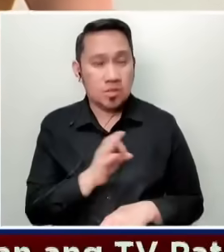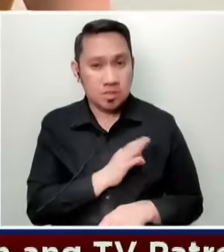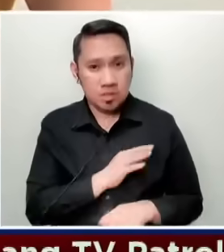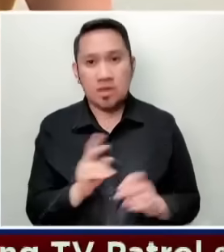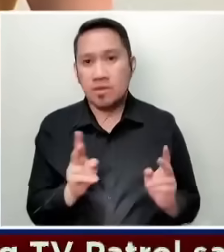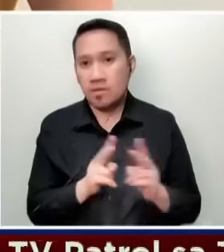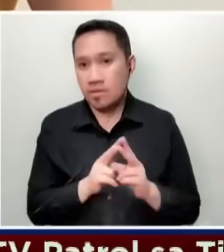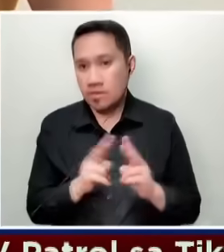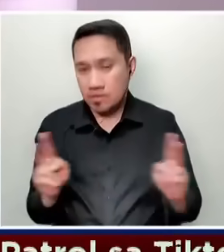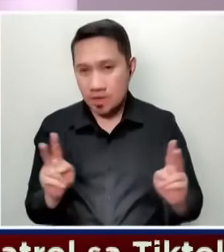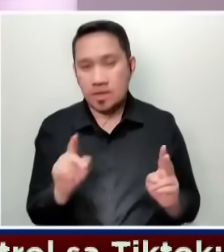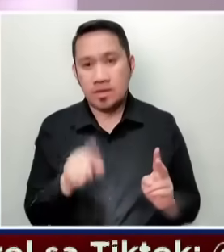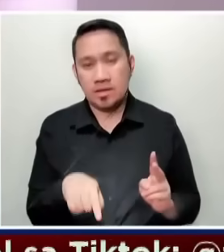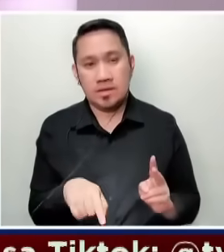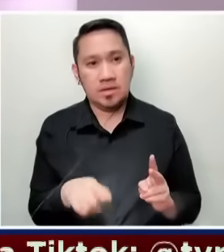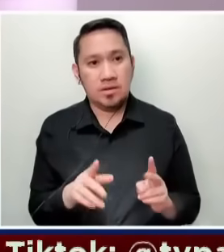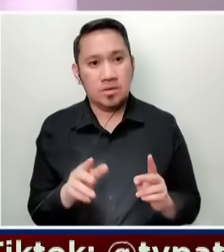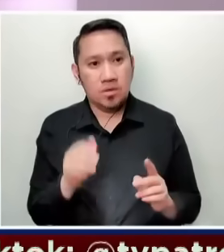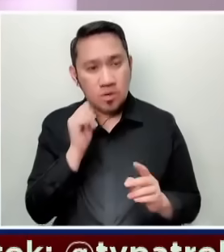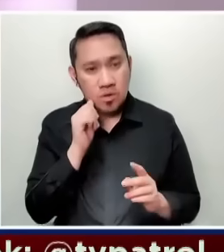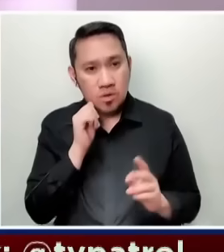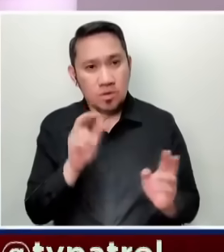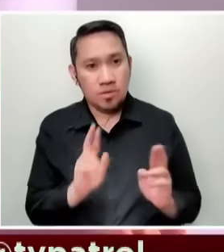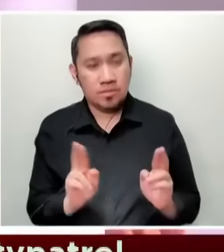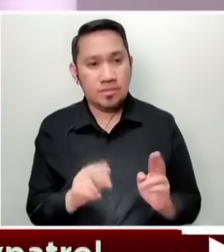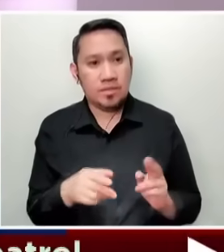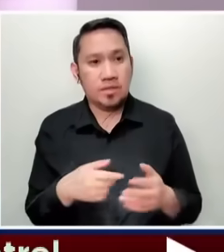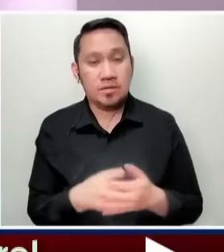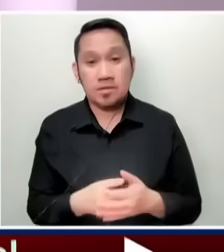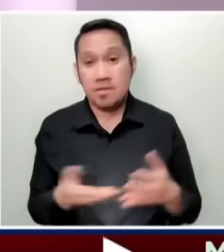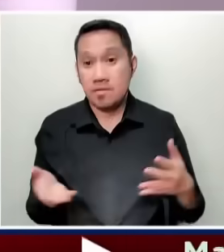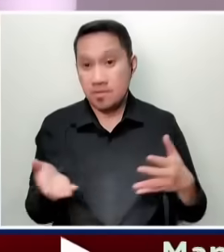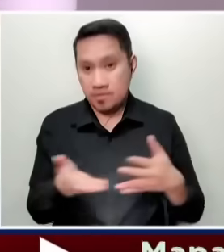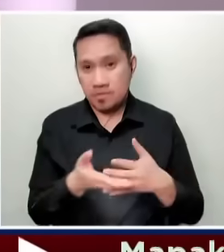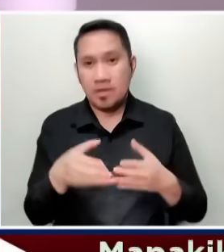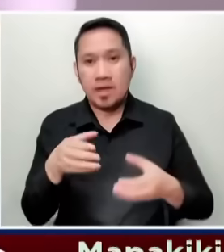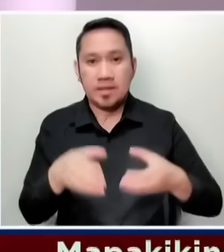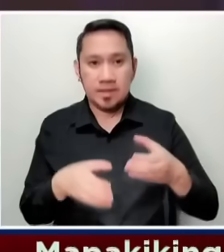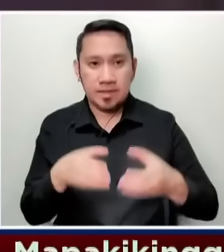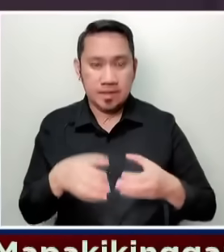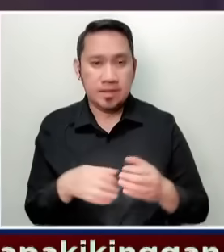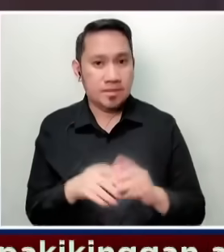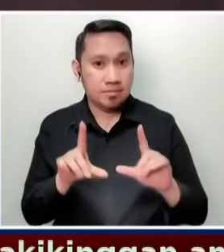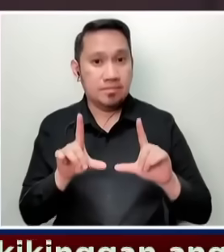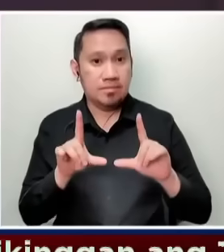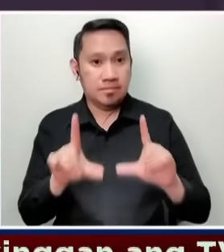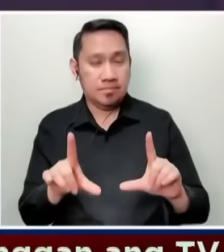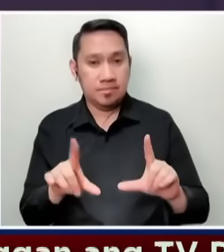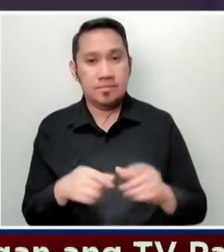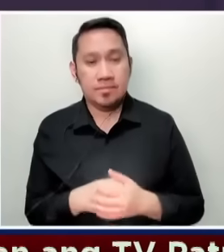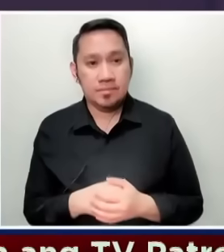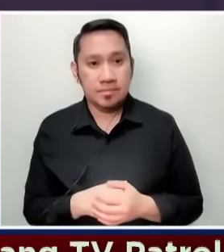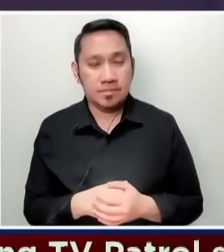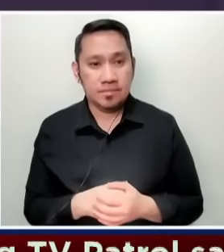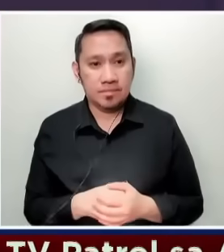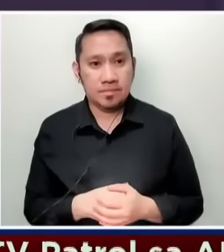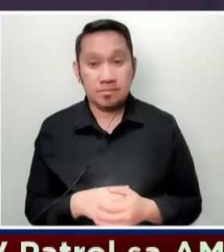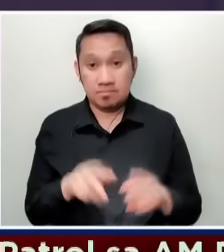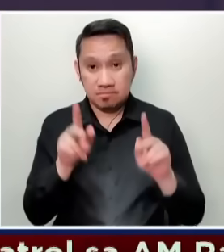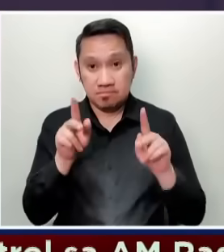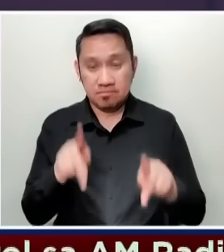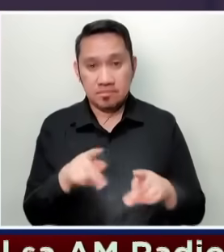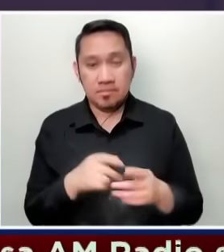huwag magpakakampante. Nasampahan na ng kasong double frustrated homicide at paglabag sa child abuse law ang suspect na